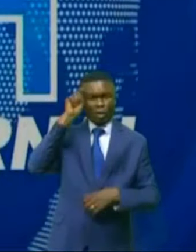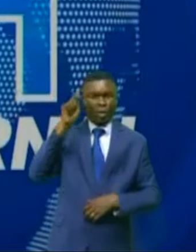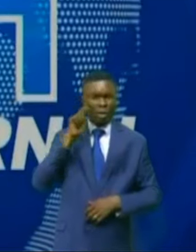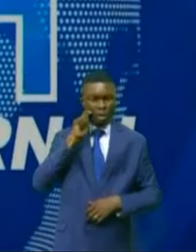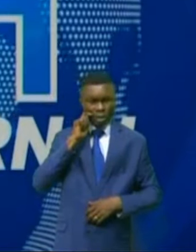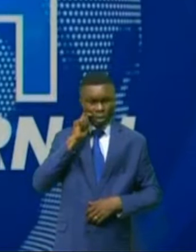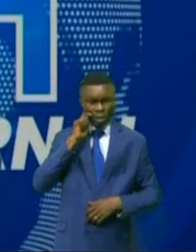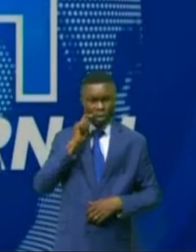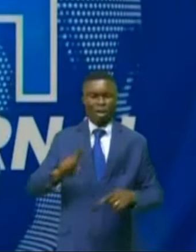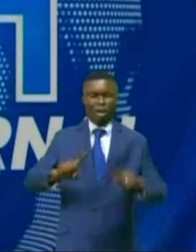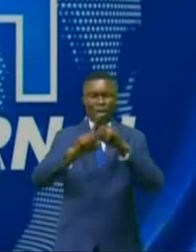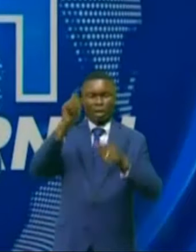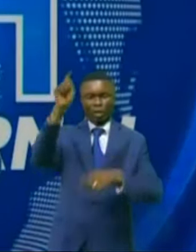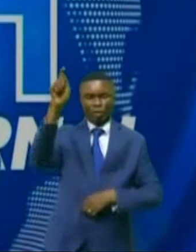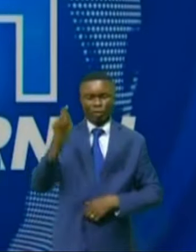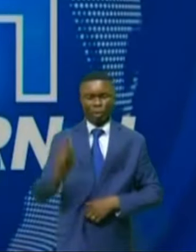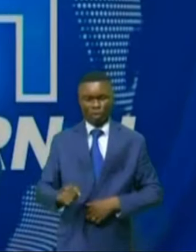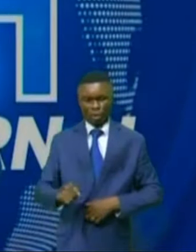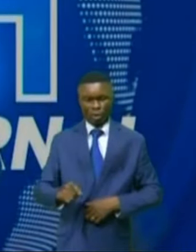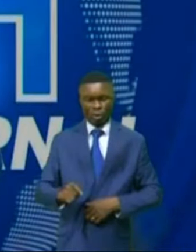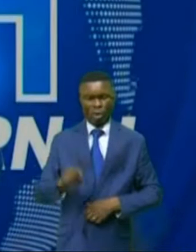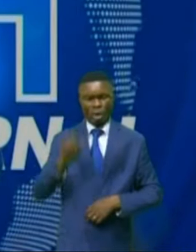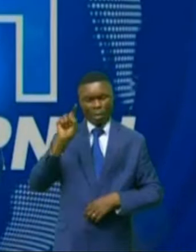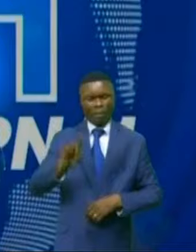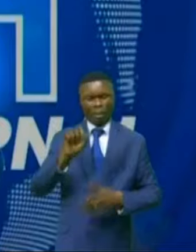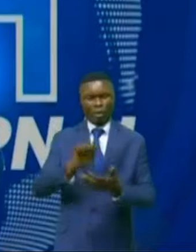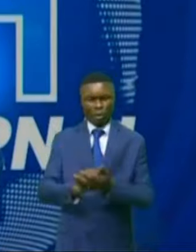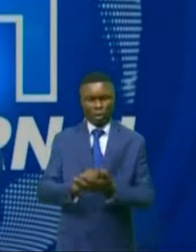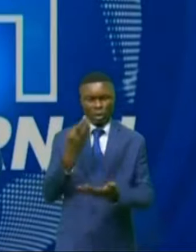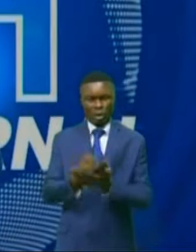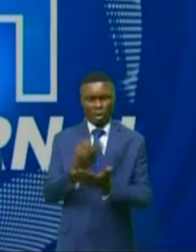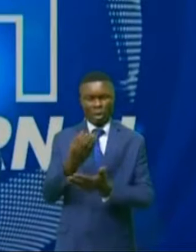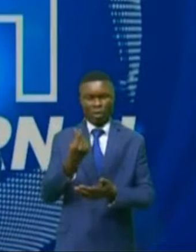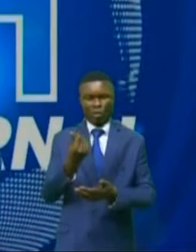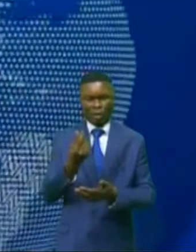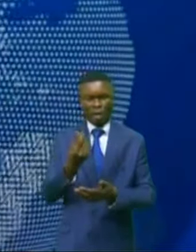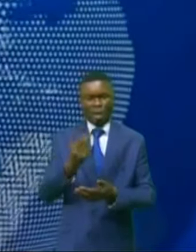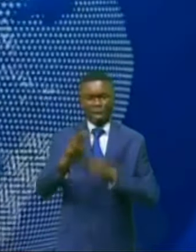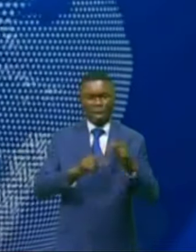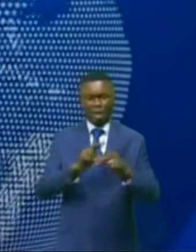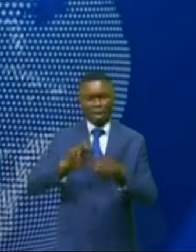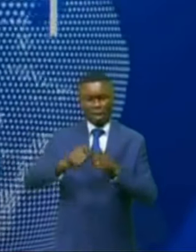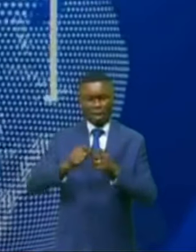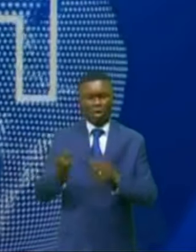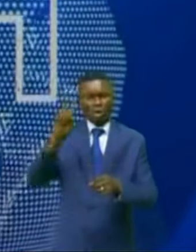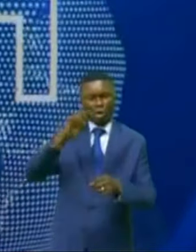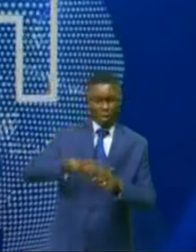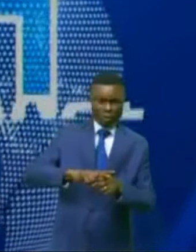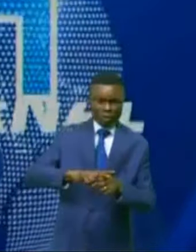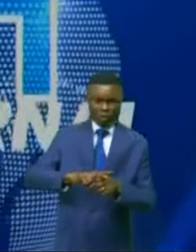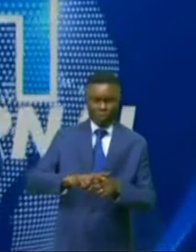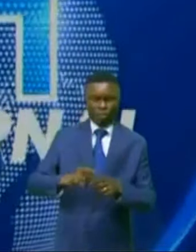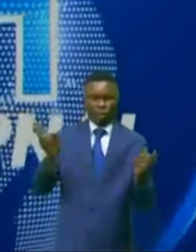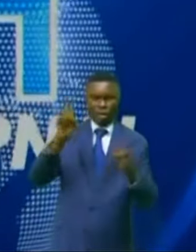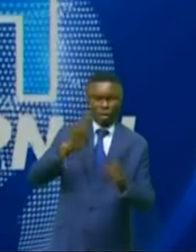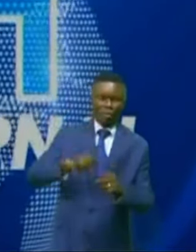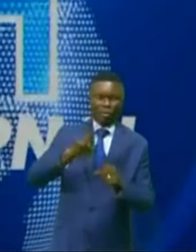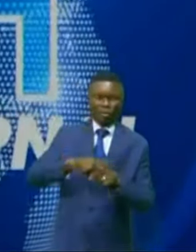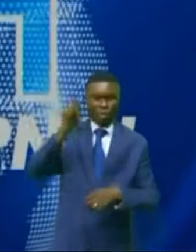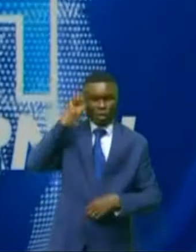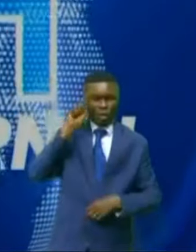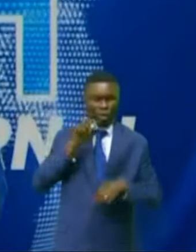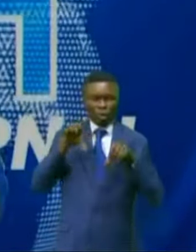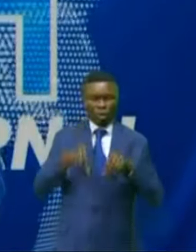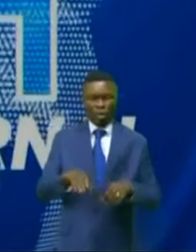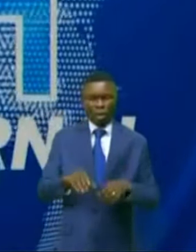et des conflits armés en ont plus besoin. Le Fonds national de réparation des victimes des violences sexuelles en RDC,